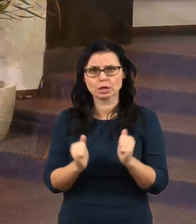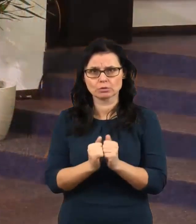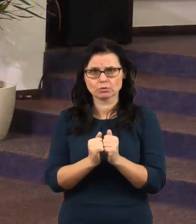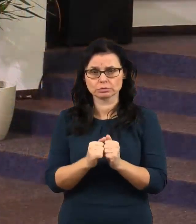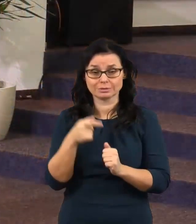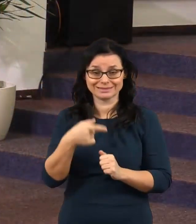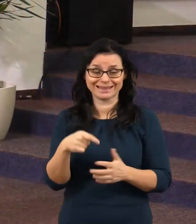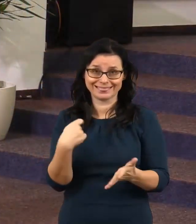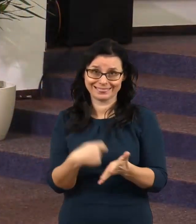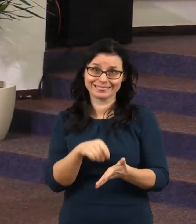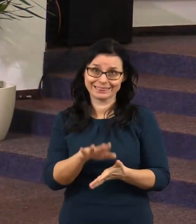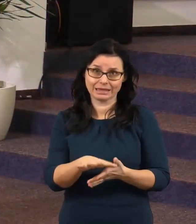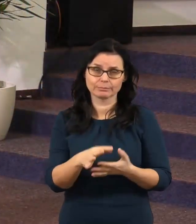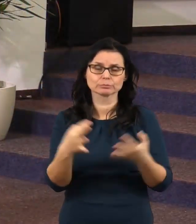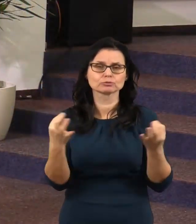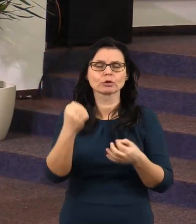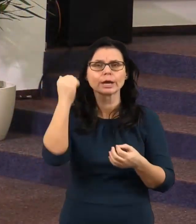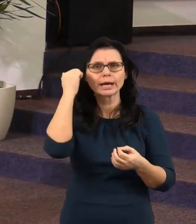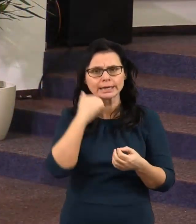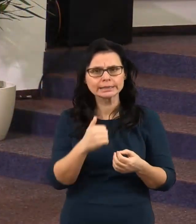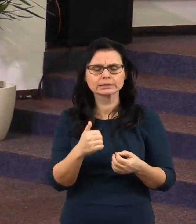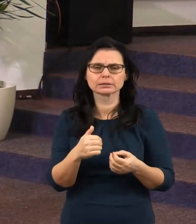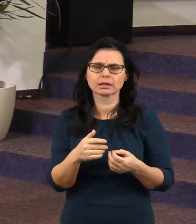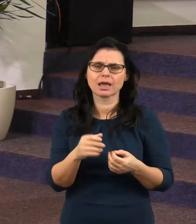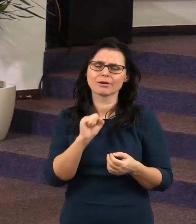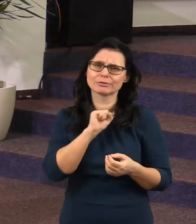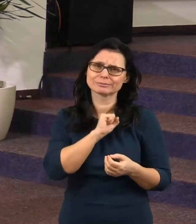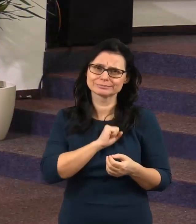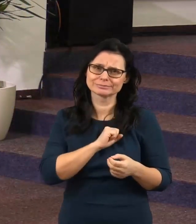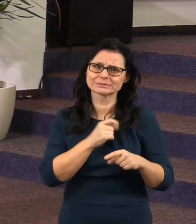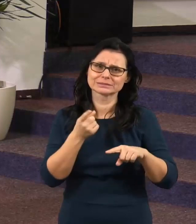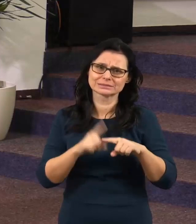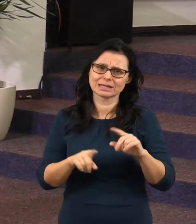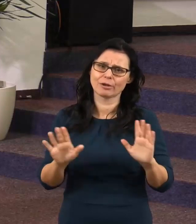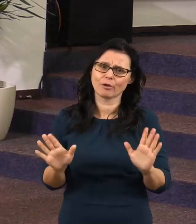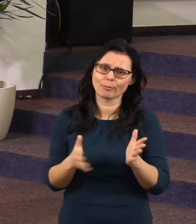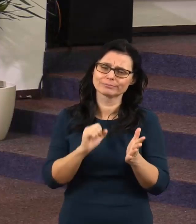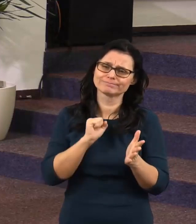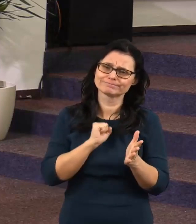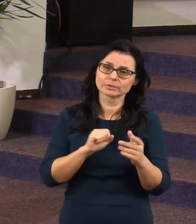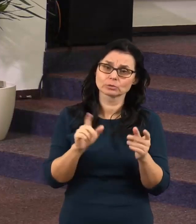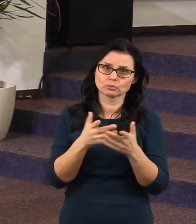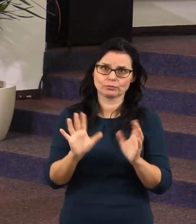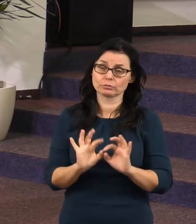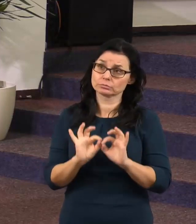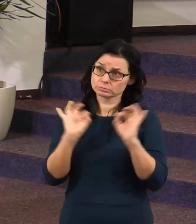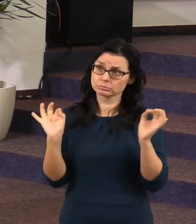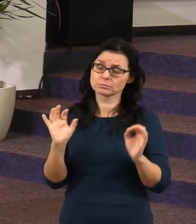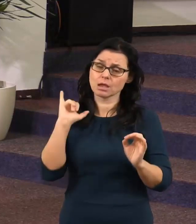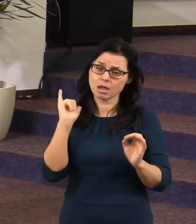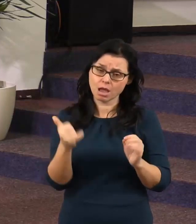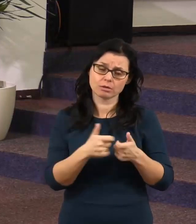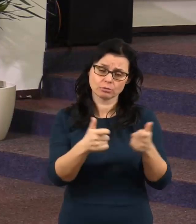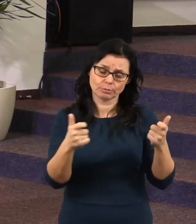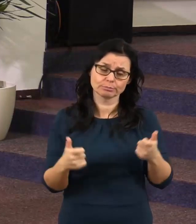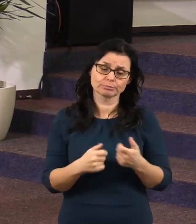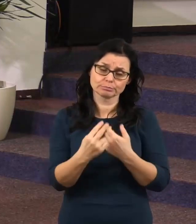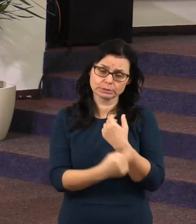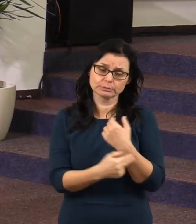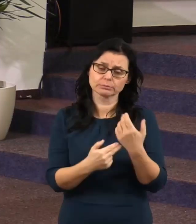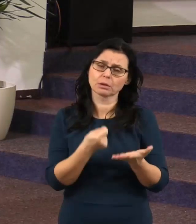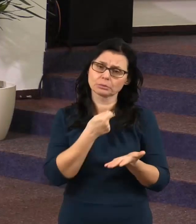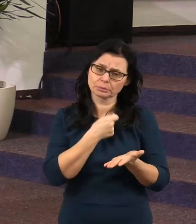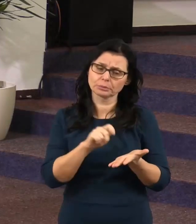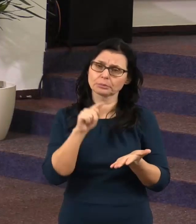tohoto typu, co lidé jsou někdy nuceni obětovat, jenom proto, že se přiznají k Bibli jako knize knih